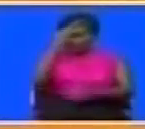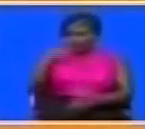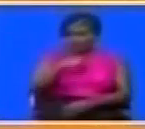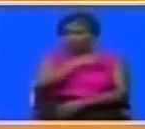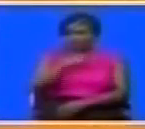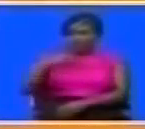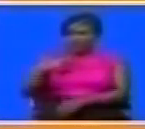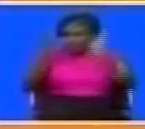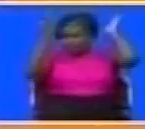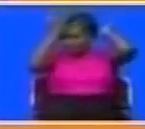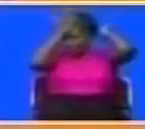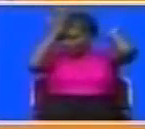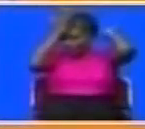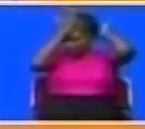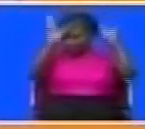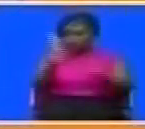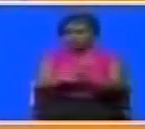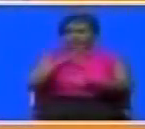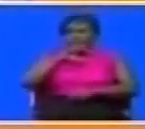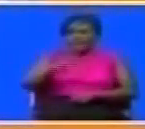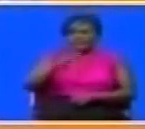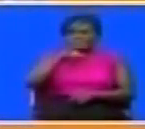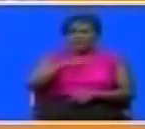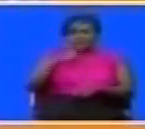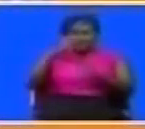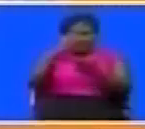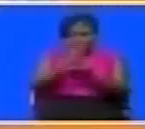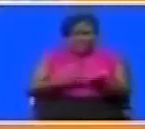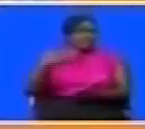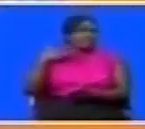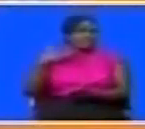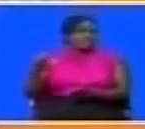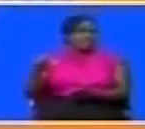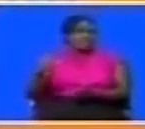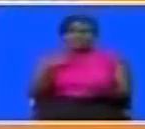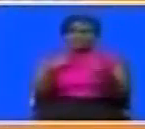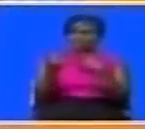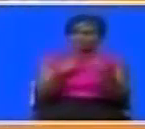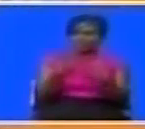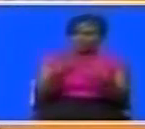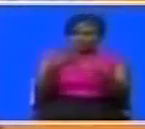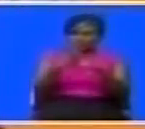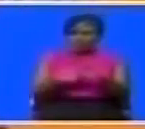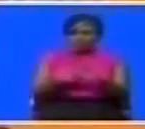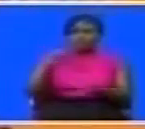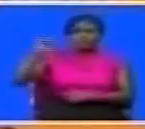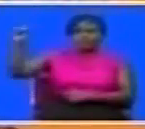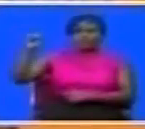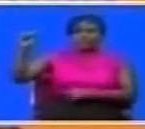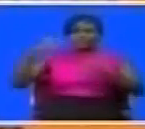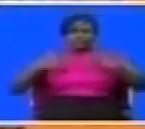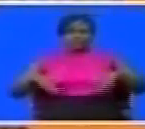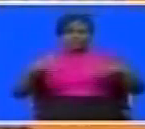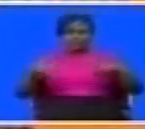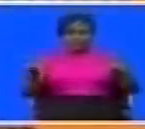Francis kutumia ujio wake kukemea baadhi ya maovu humu nchini yakiwemo matamshi ya uchochezi kutoka kwa wanasiasa.